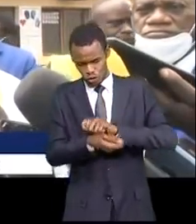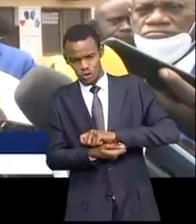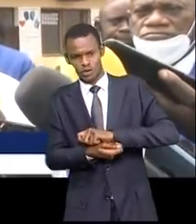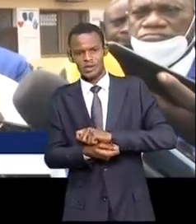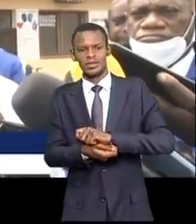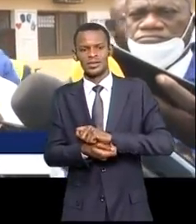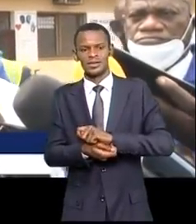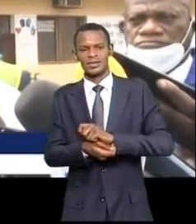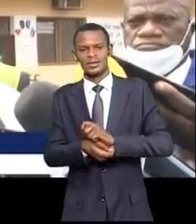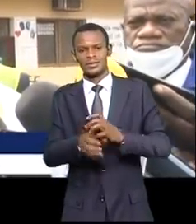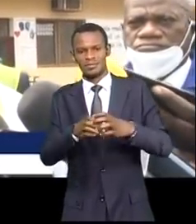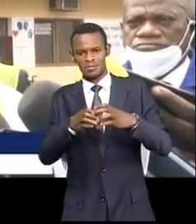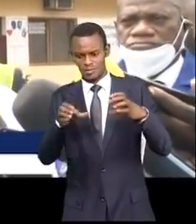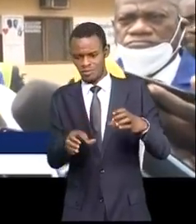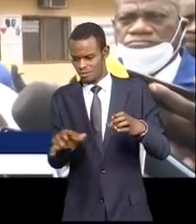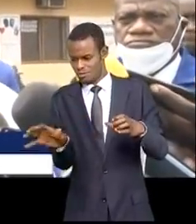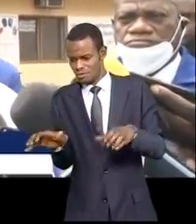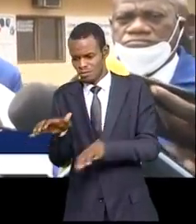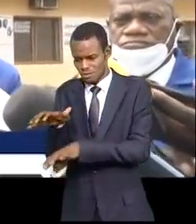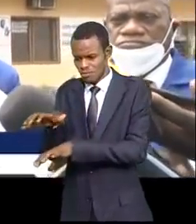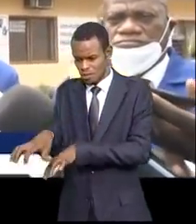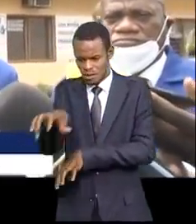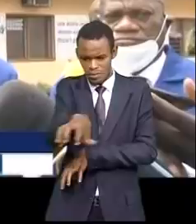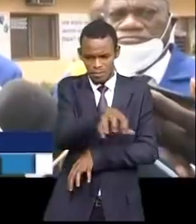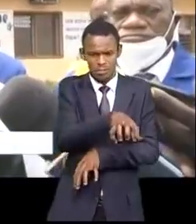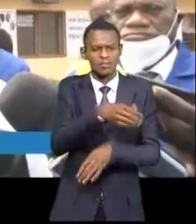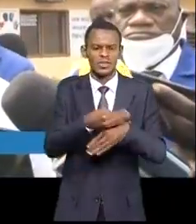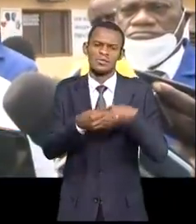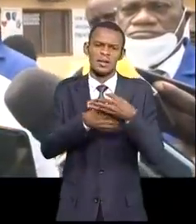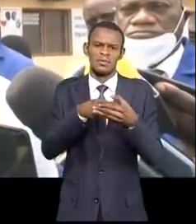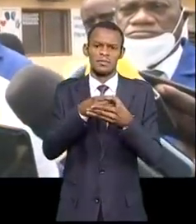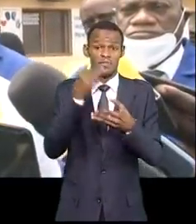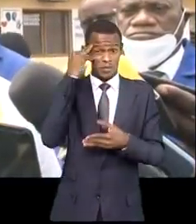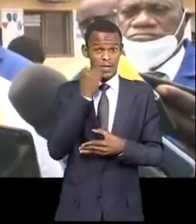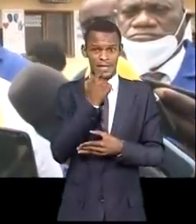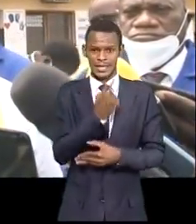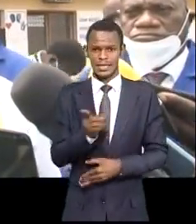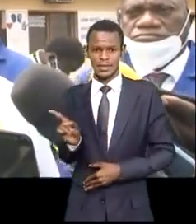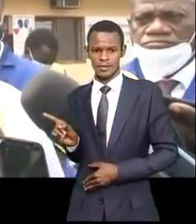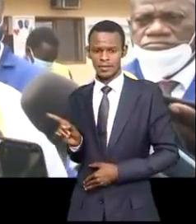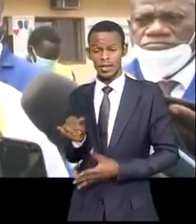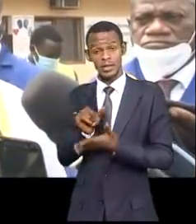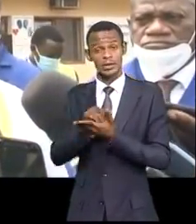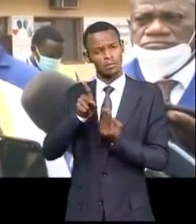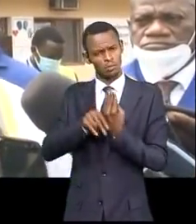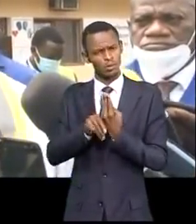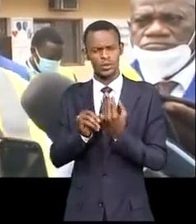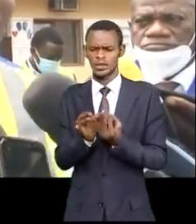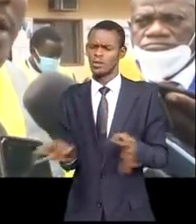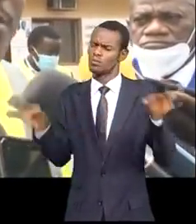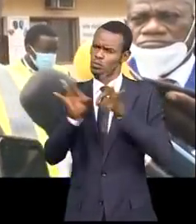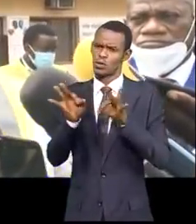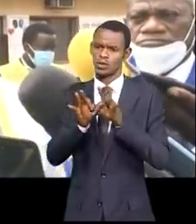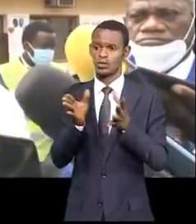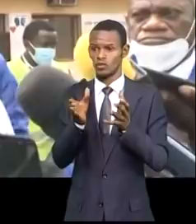partenaires qui veulent protéger l'environnement république démocratique du congo mettez leur main à la pâte ce projet nécessitera